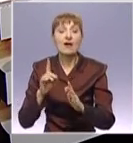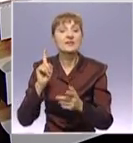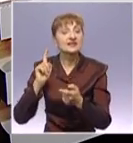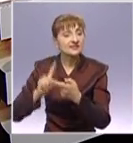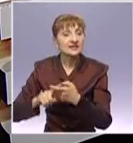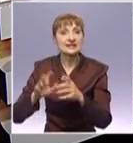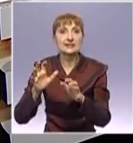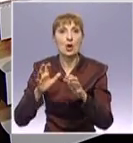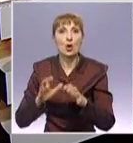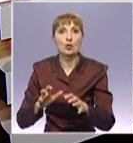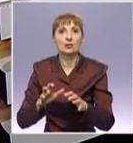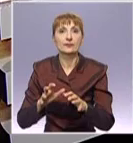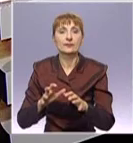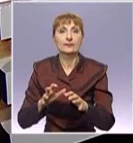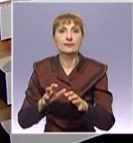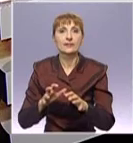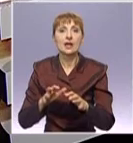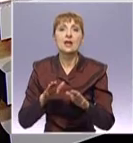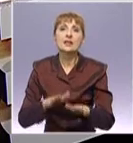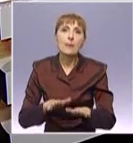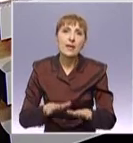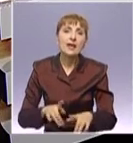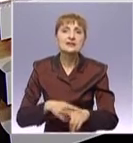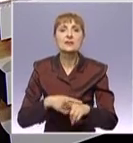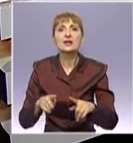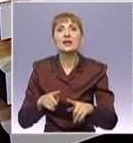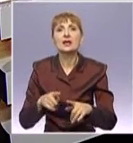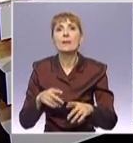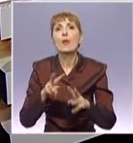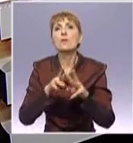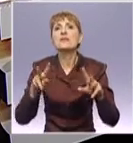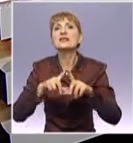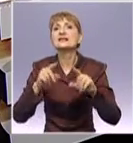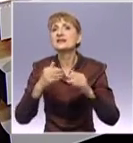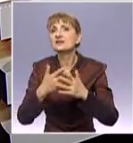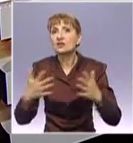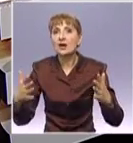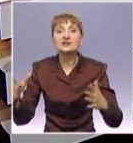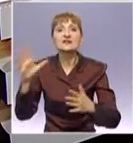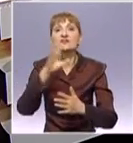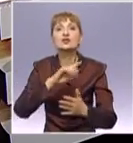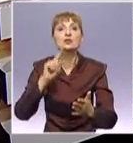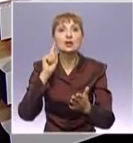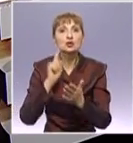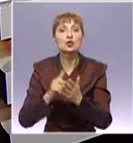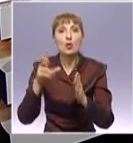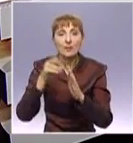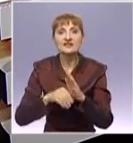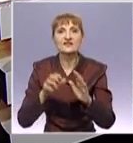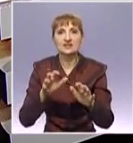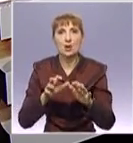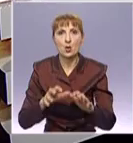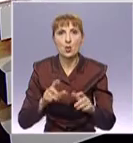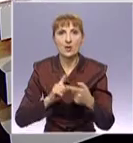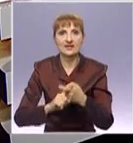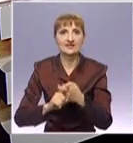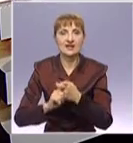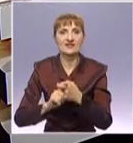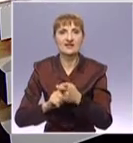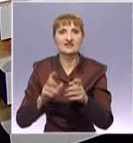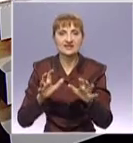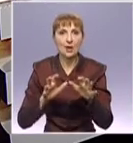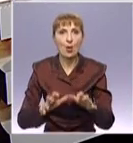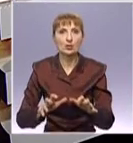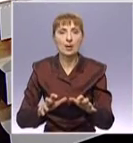то есть как на местном уровне или по профильно, по министерству. То есть это все должно быть отражено в данном законе. И